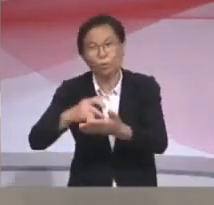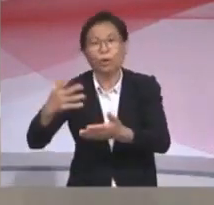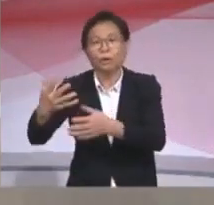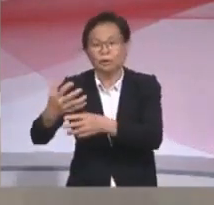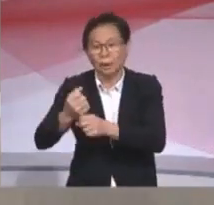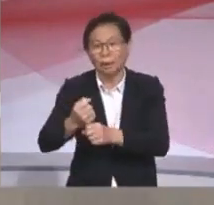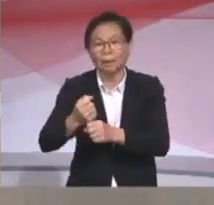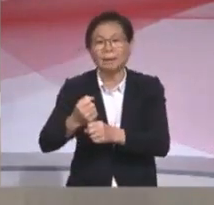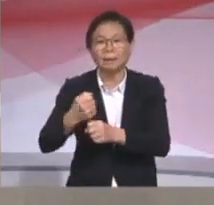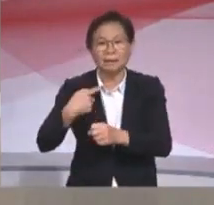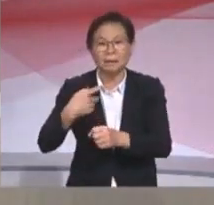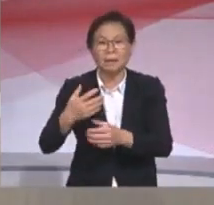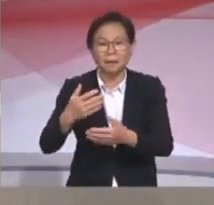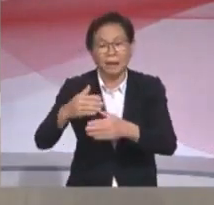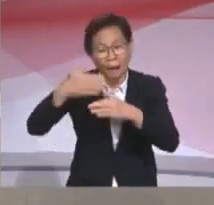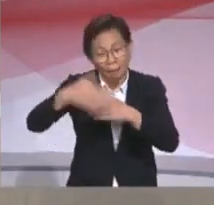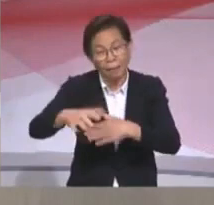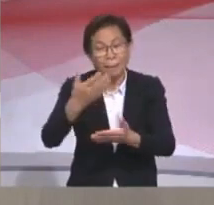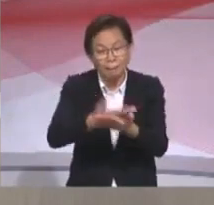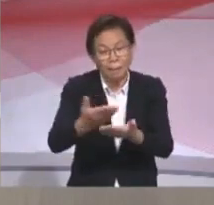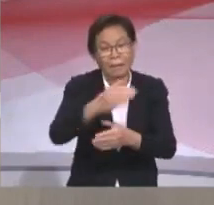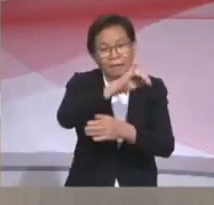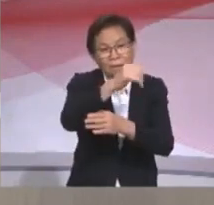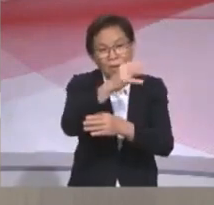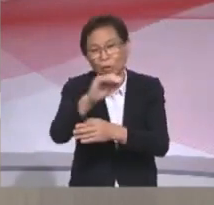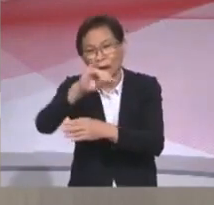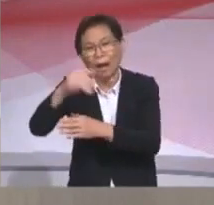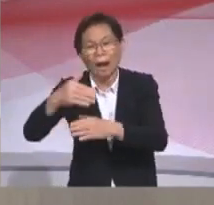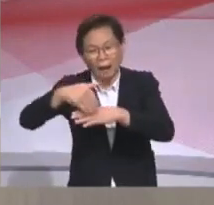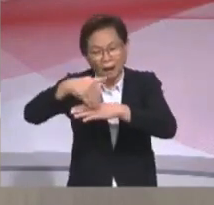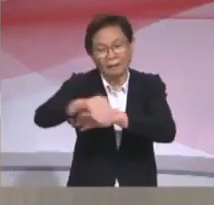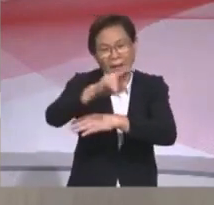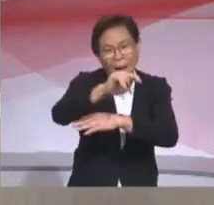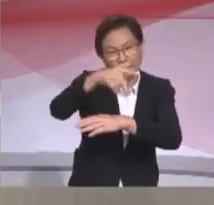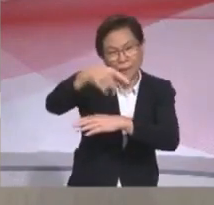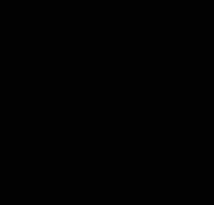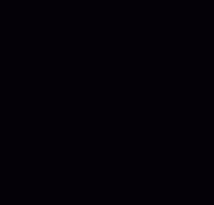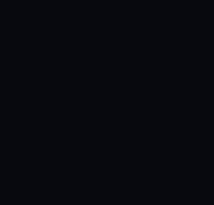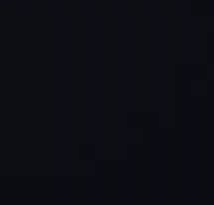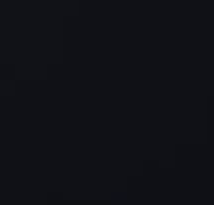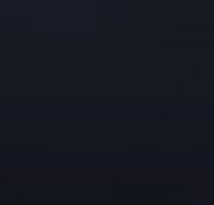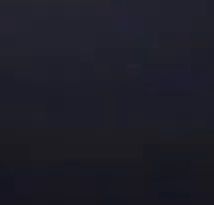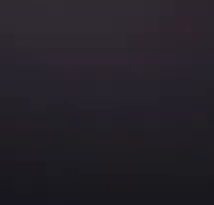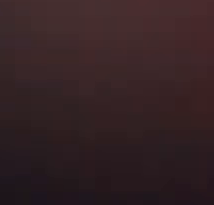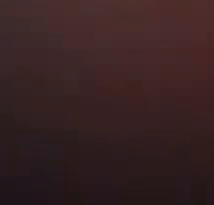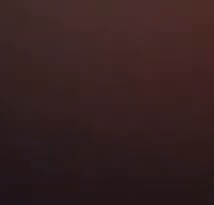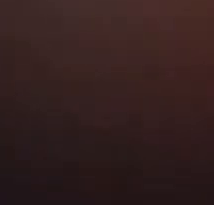barulah dapat kita hantar ke NPRA untuk penilaian.